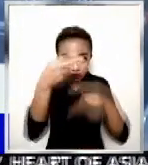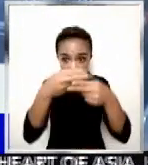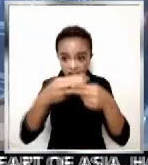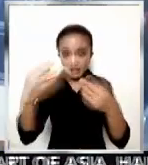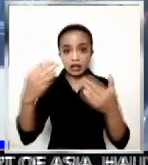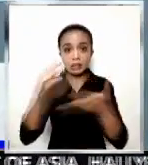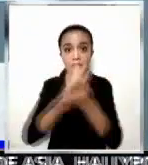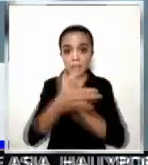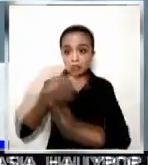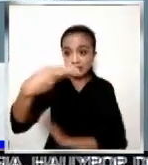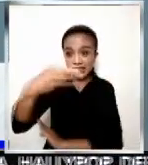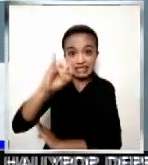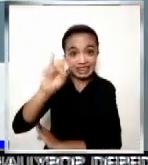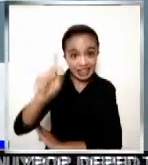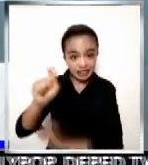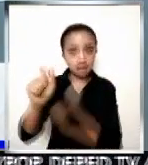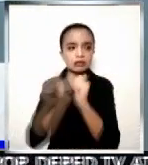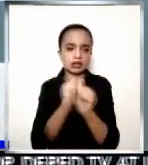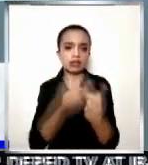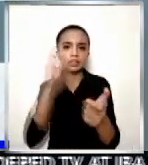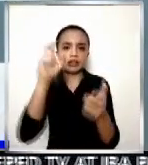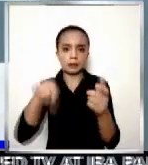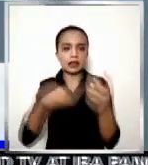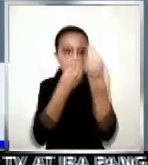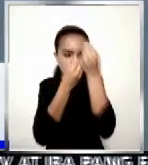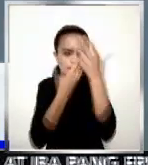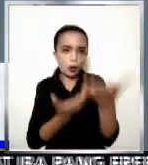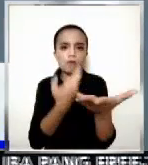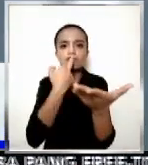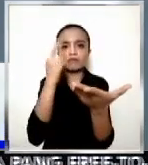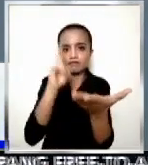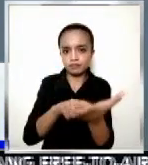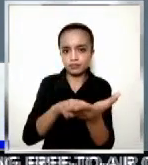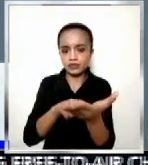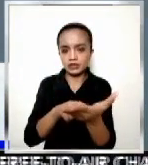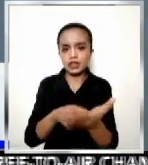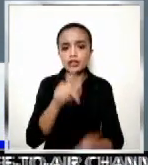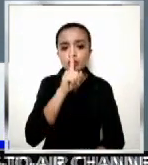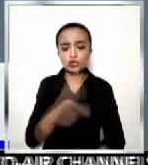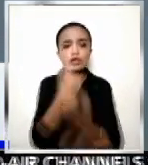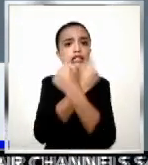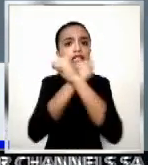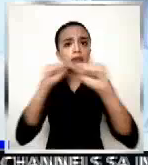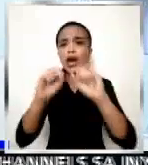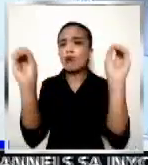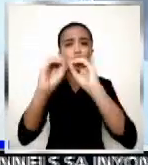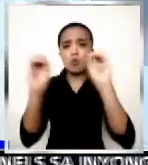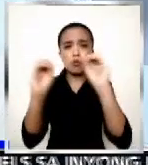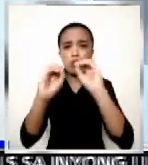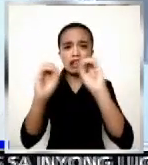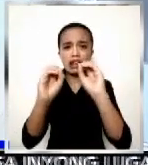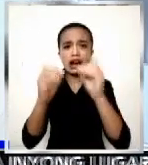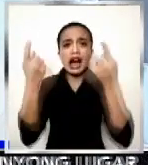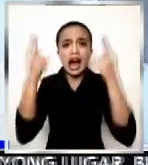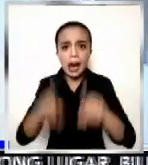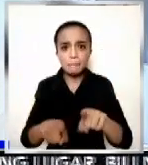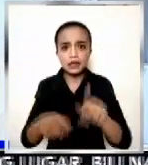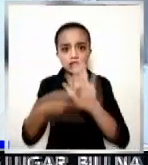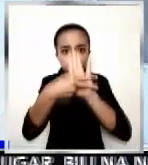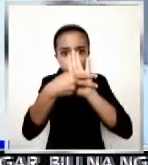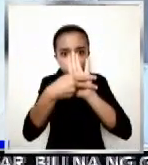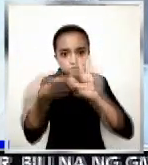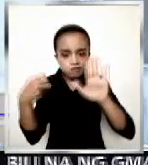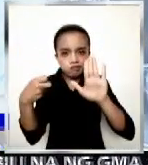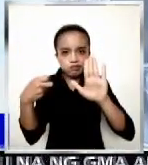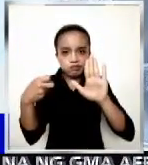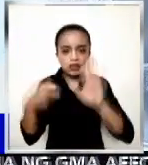control interview. Pero nakakasiguro naman bang ligtas ito at walang mangyayaring identity theft? This is being